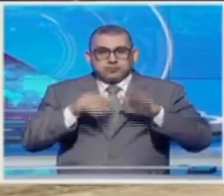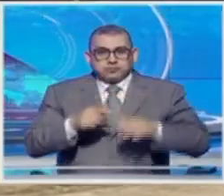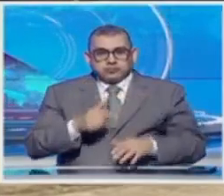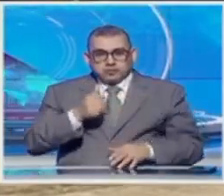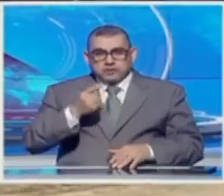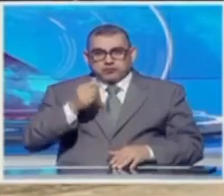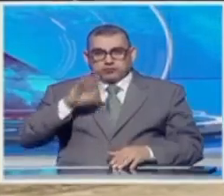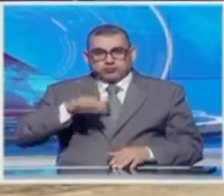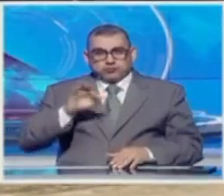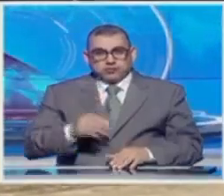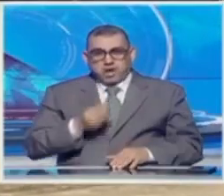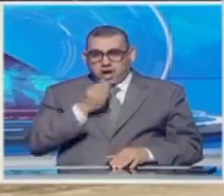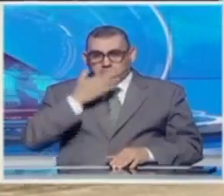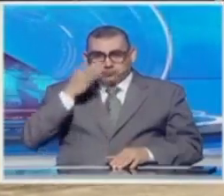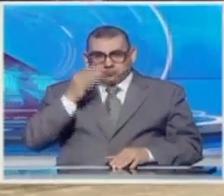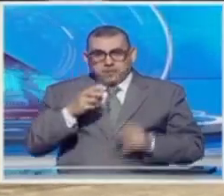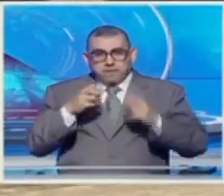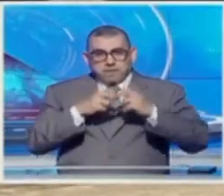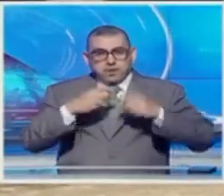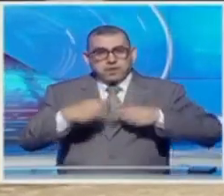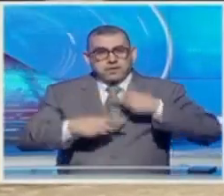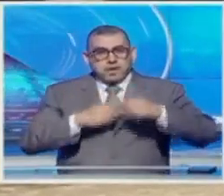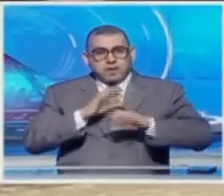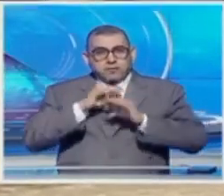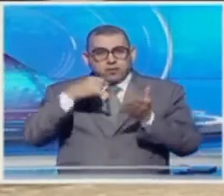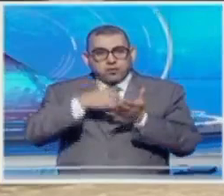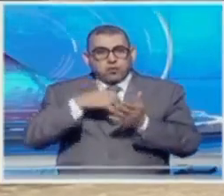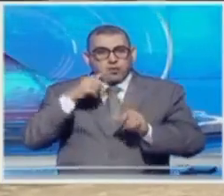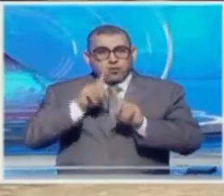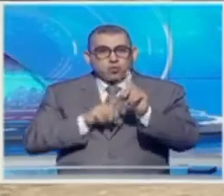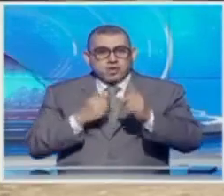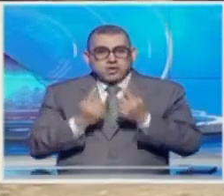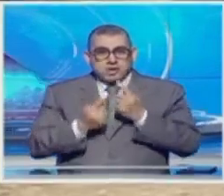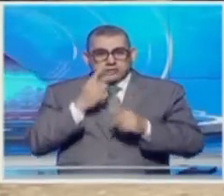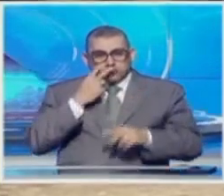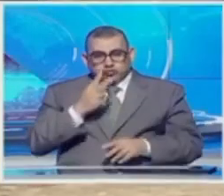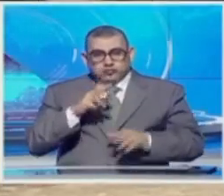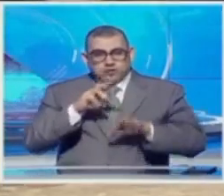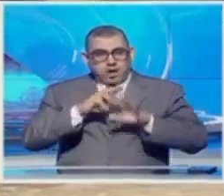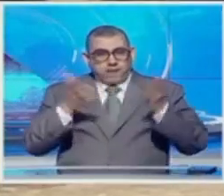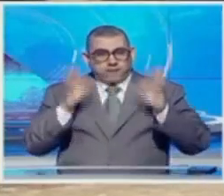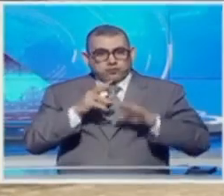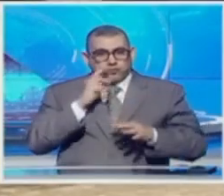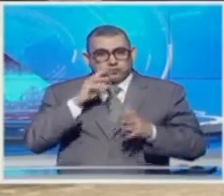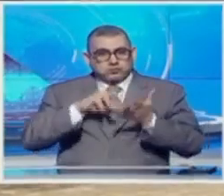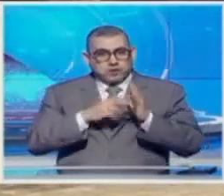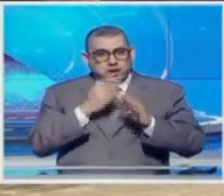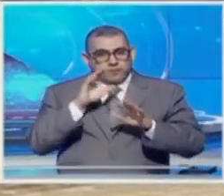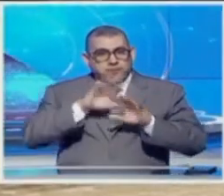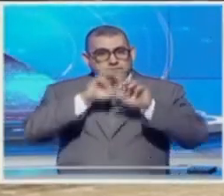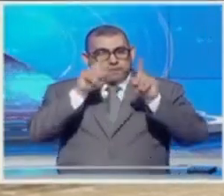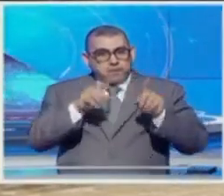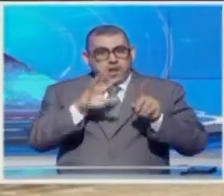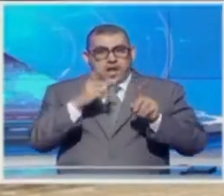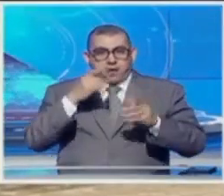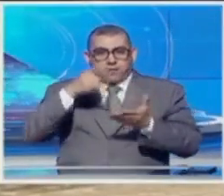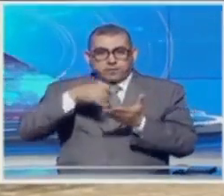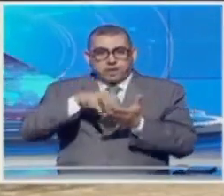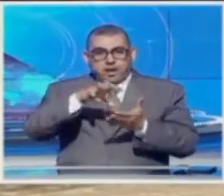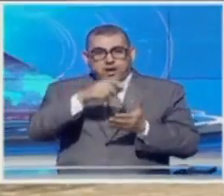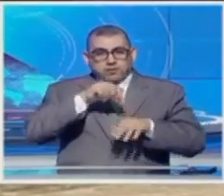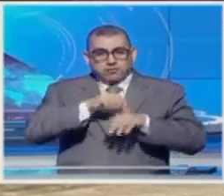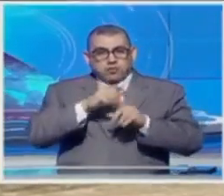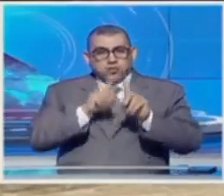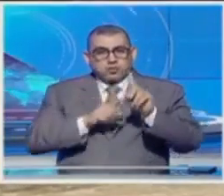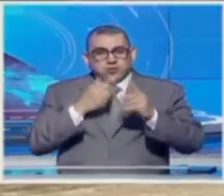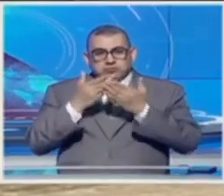وبسعر منخفض، ليبقى المعرض الدائم لوزارة الزراعة شاهدا على هذا التوجه سواء عن طريق المنافذ أو هذا المشتل